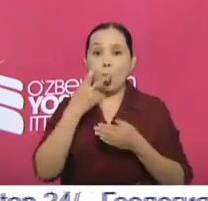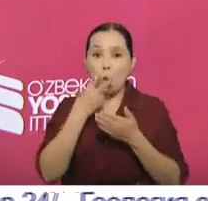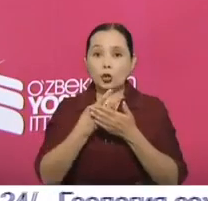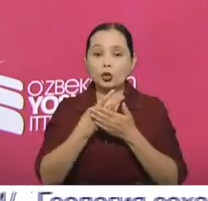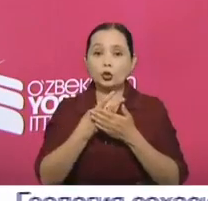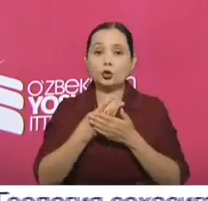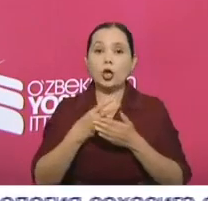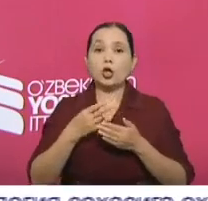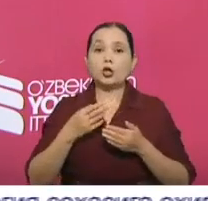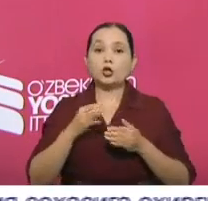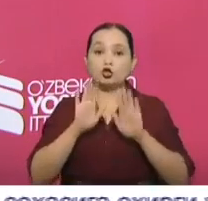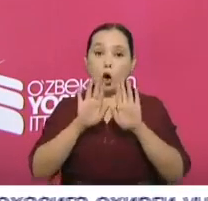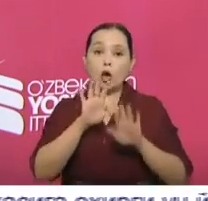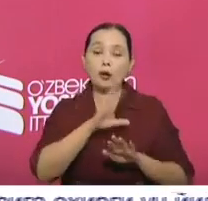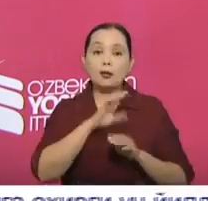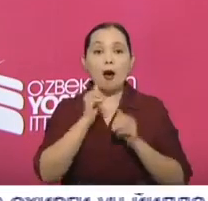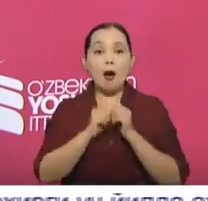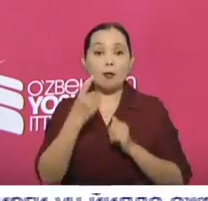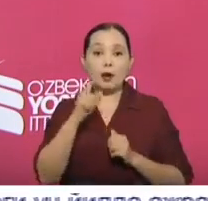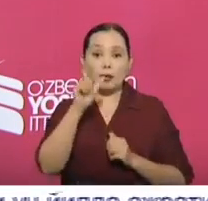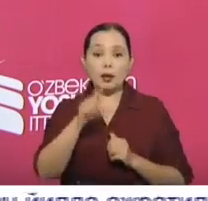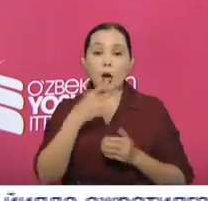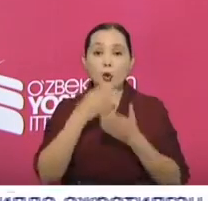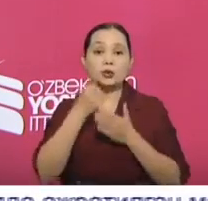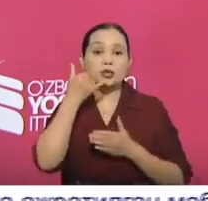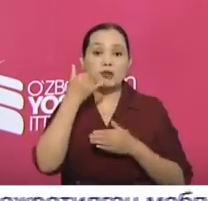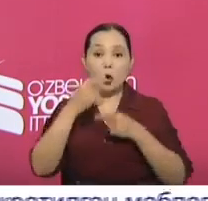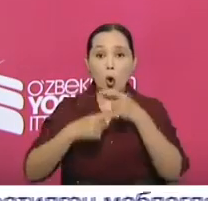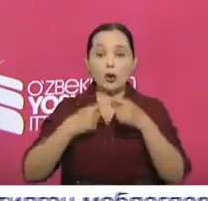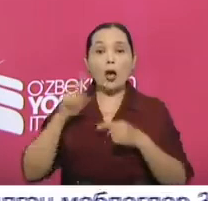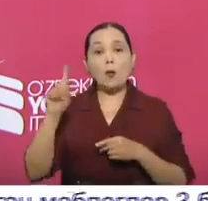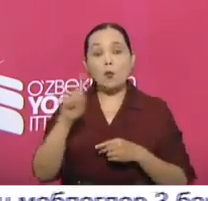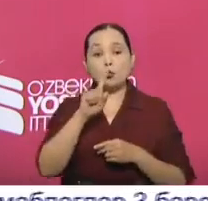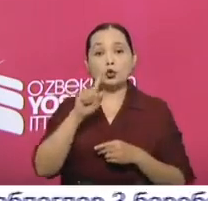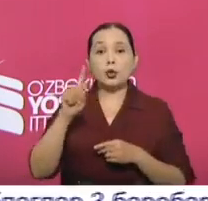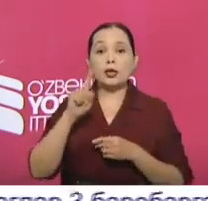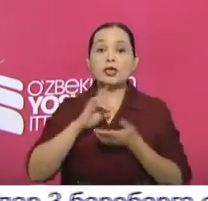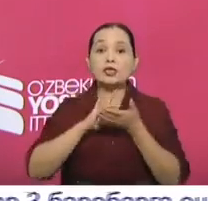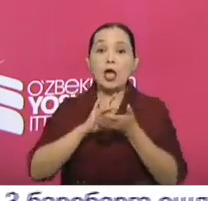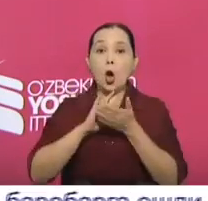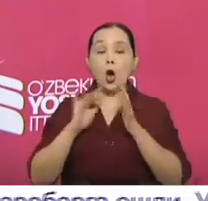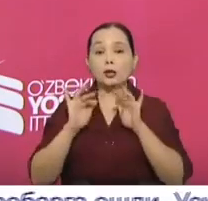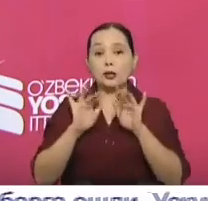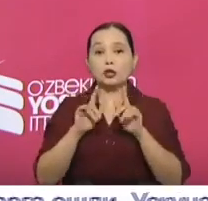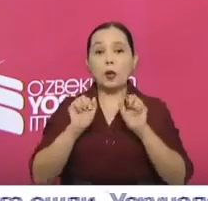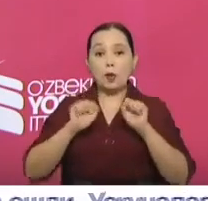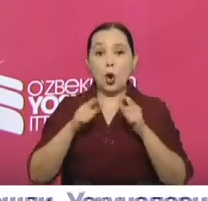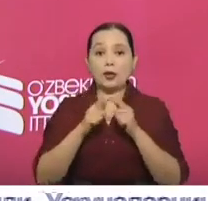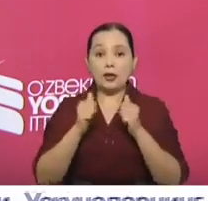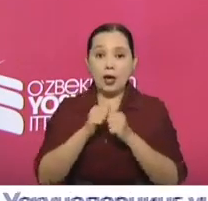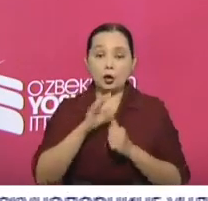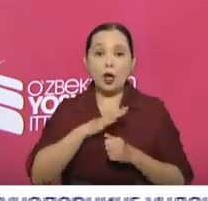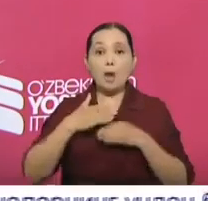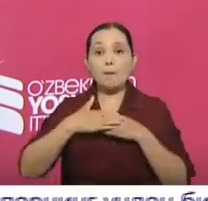кўринишлари жорий этилган. Ҳар бир фуқаро ўз мобил телефонлари орқали музейларга саёҳат қилиш имкони яратилди.